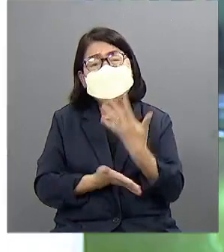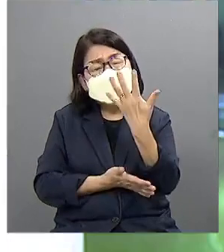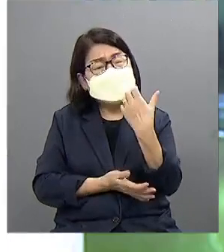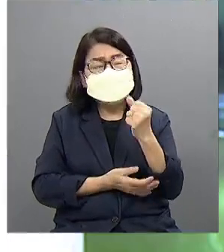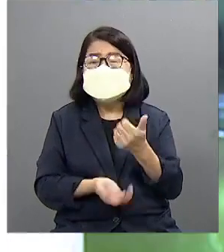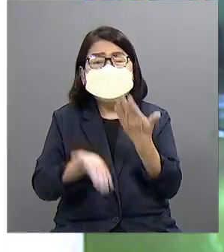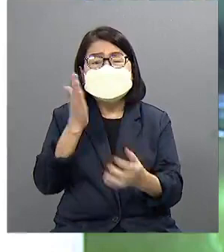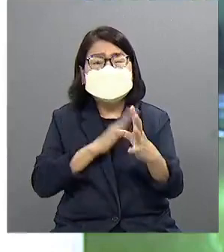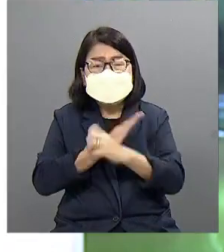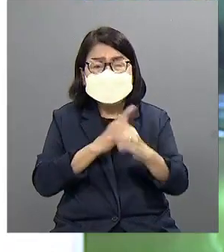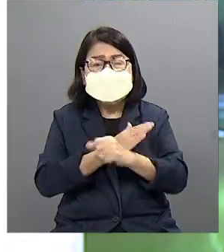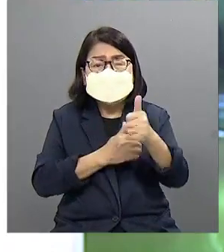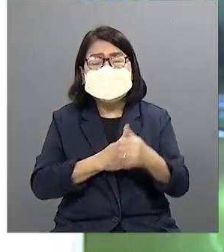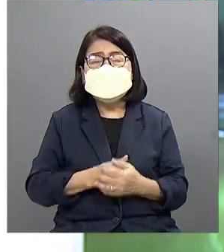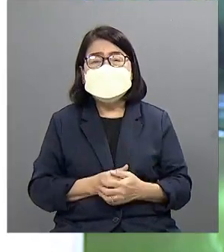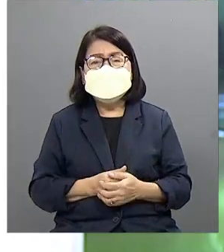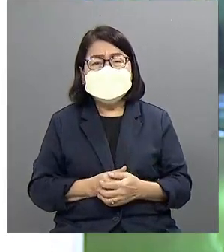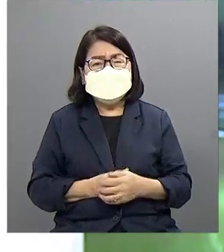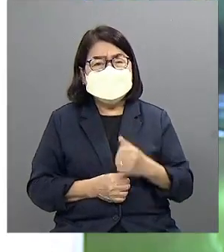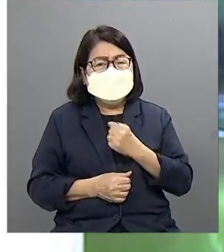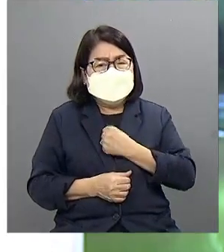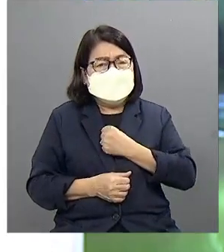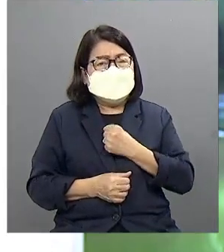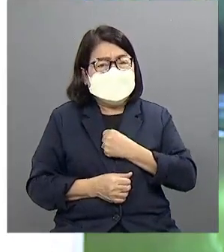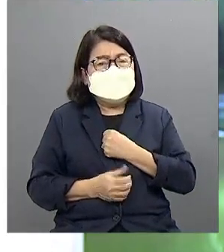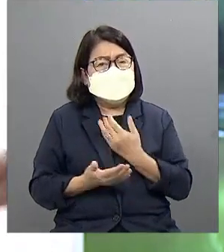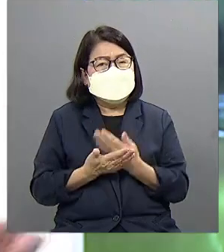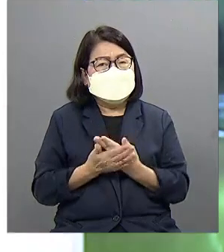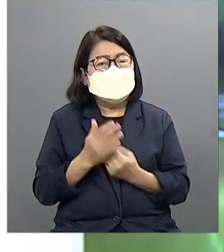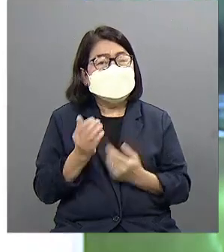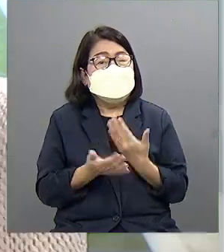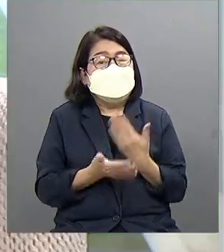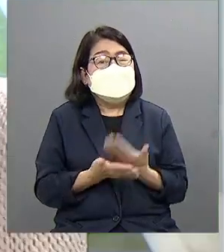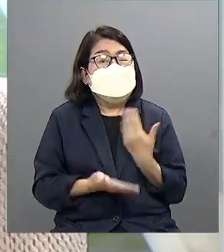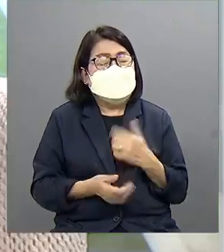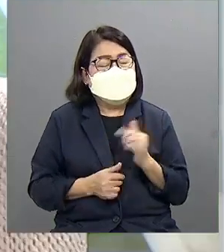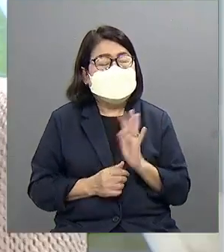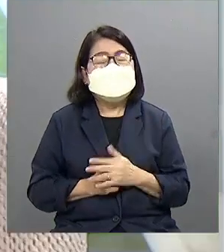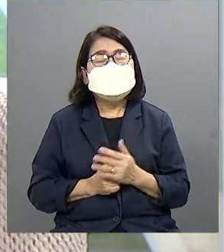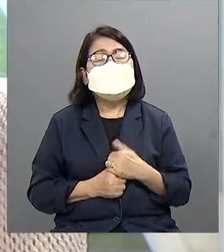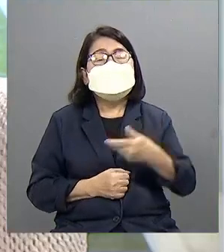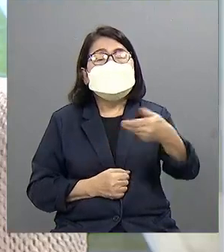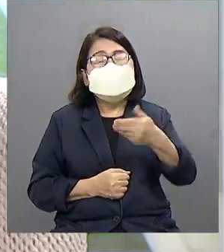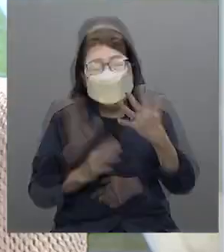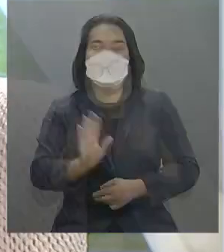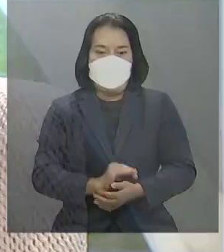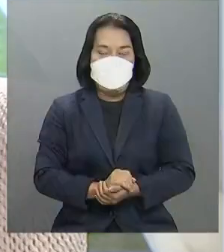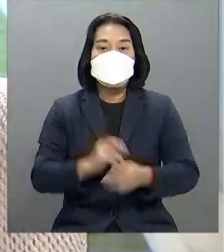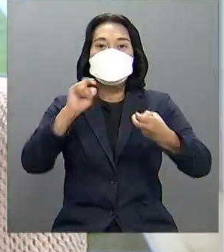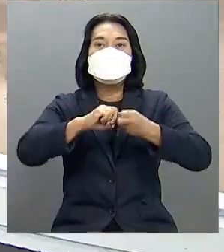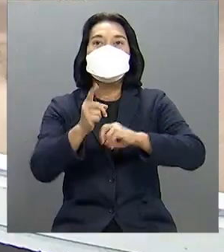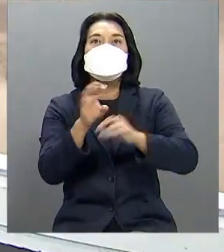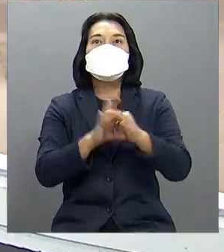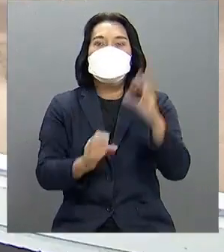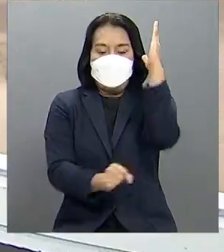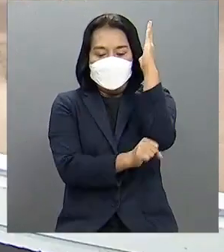ดังนั้นเราต้องทำตัวจนๆจะได้ไม่มีคนมาแบบอยากได้อะไรของเราเนาะ แต่ปัญหาคือพวกเราจนจริงอะค่ะพี่ยุ้ย ไม่ต้